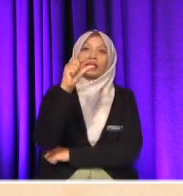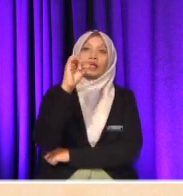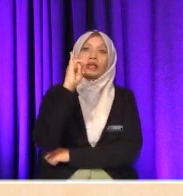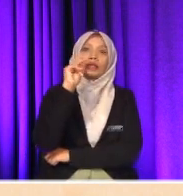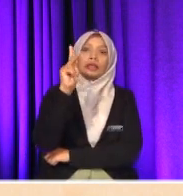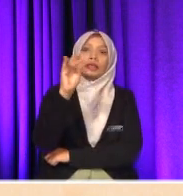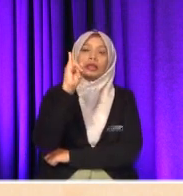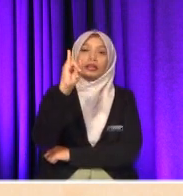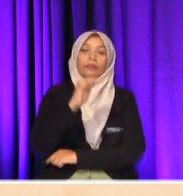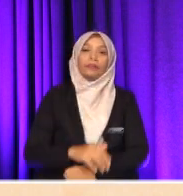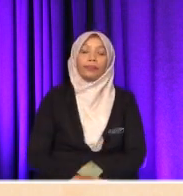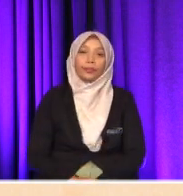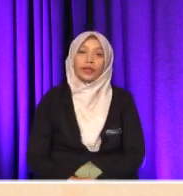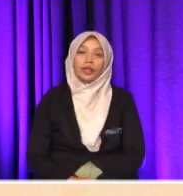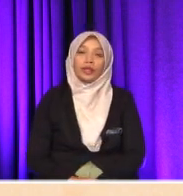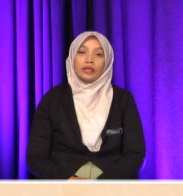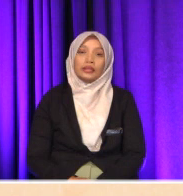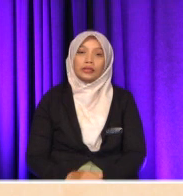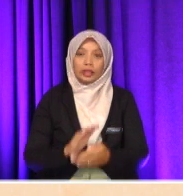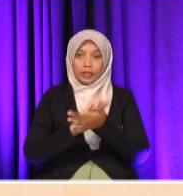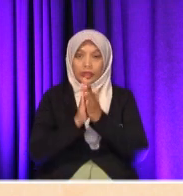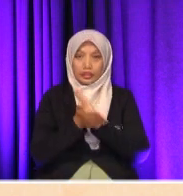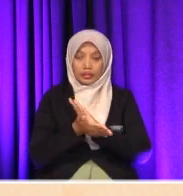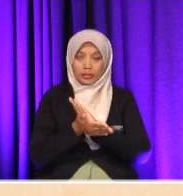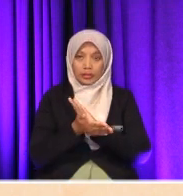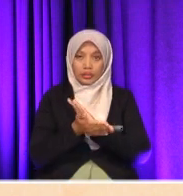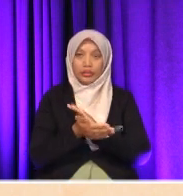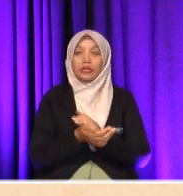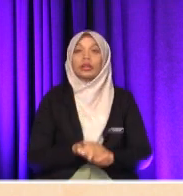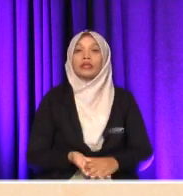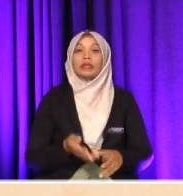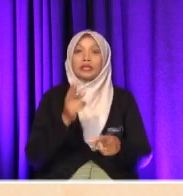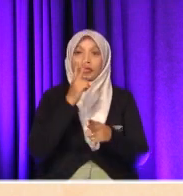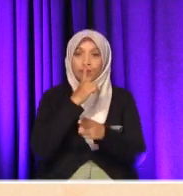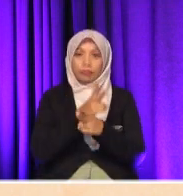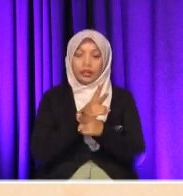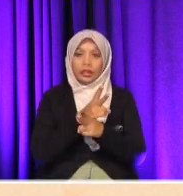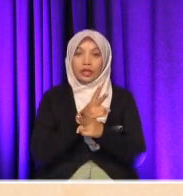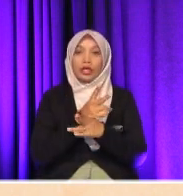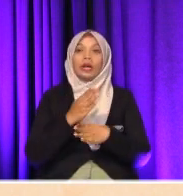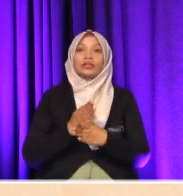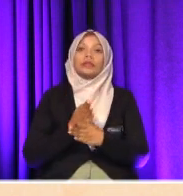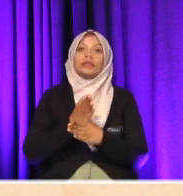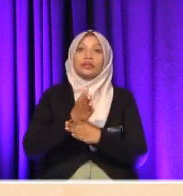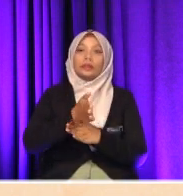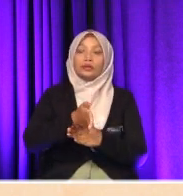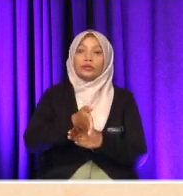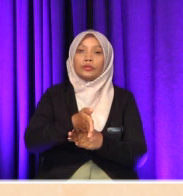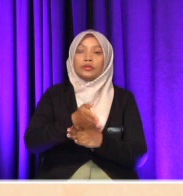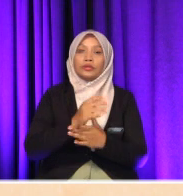dari tangki so air dari tangki simpanan disalurkan terus kelengkapan seni tari